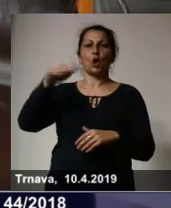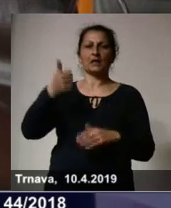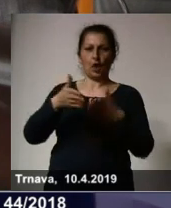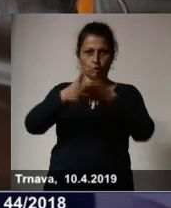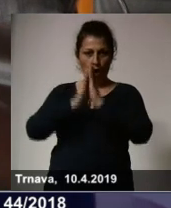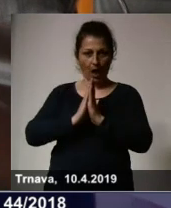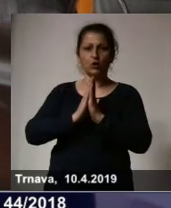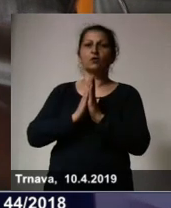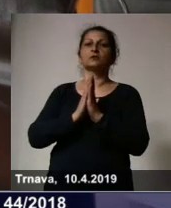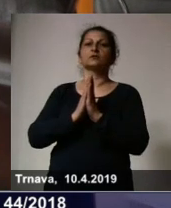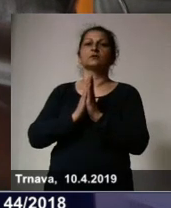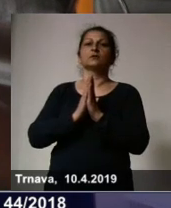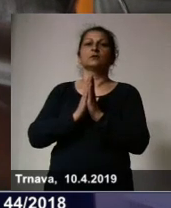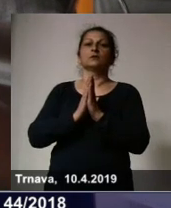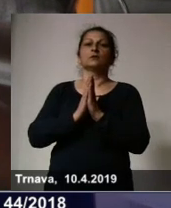žiadostiach a